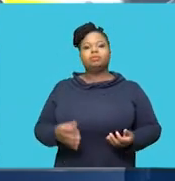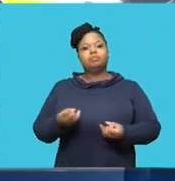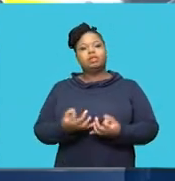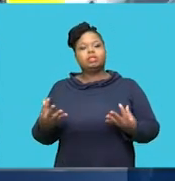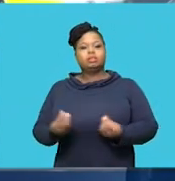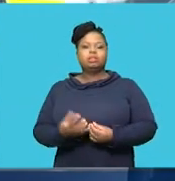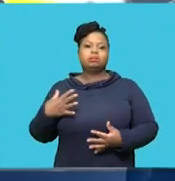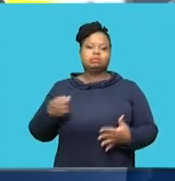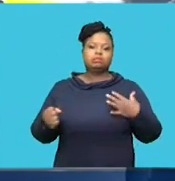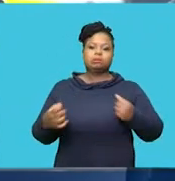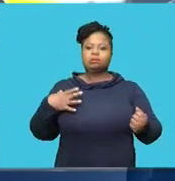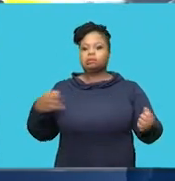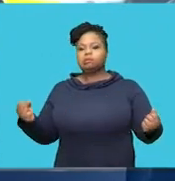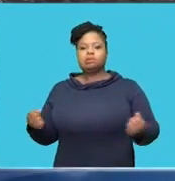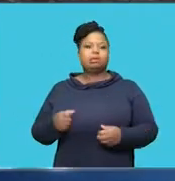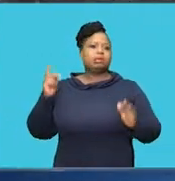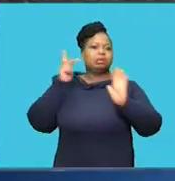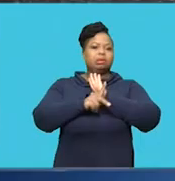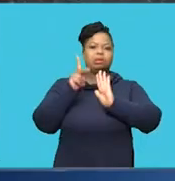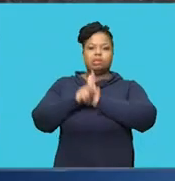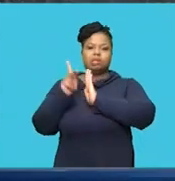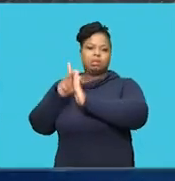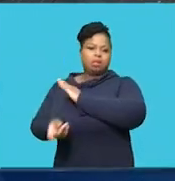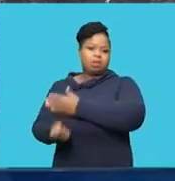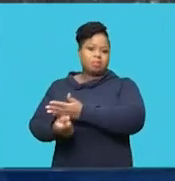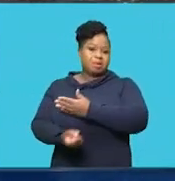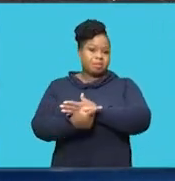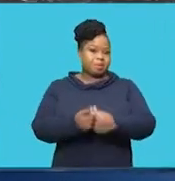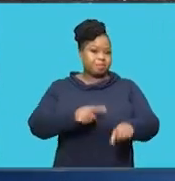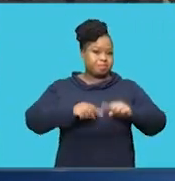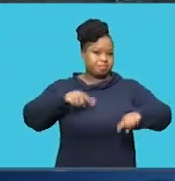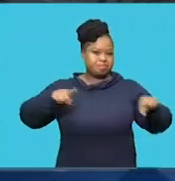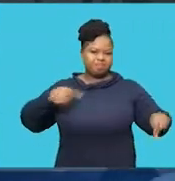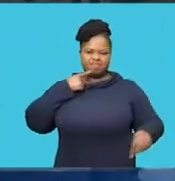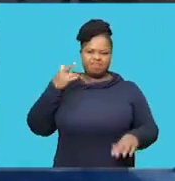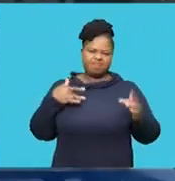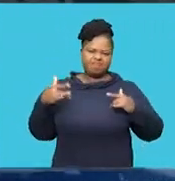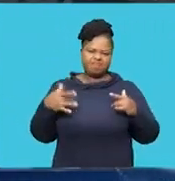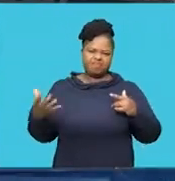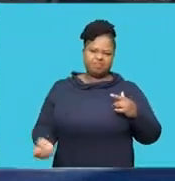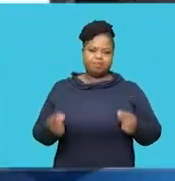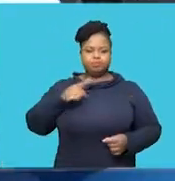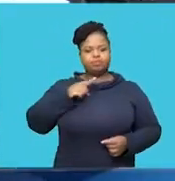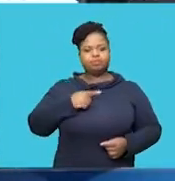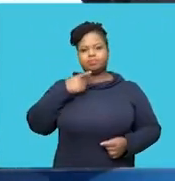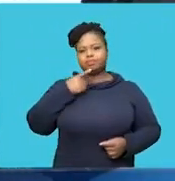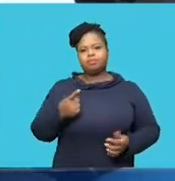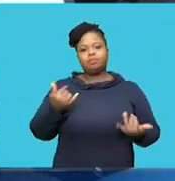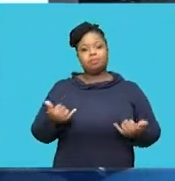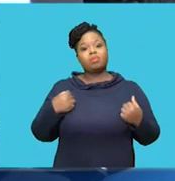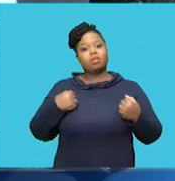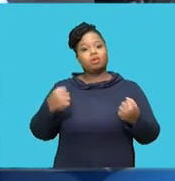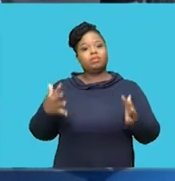impahla kanye nokubulawa kwabo. Inhlangano iveze izikhalazo eziningi ezibhekene nabashayeli ngokunjalo nabagibeli balezi